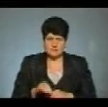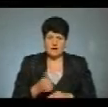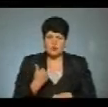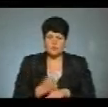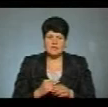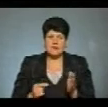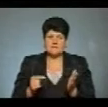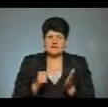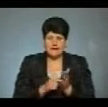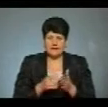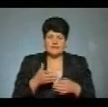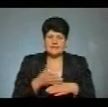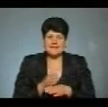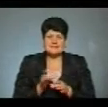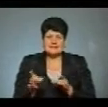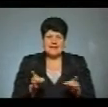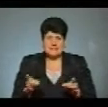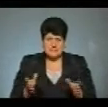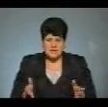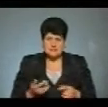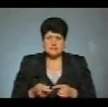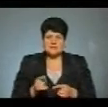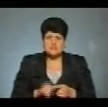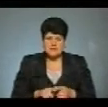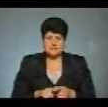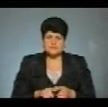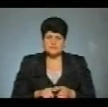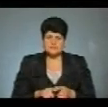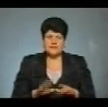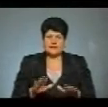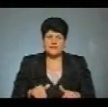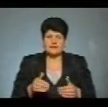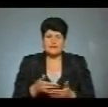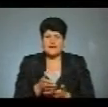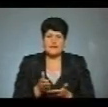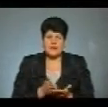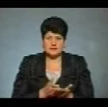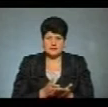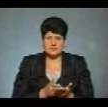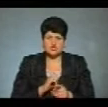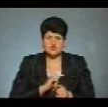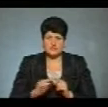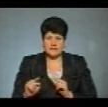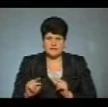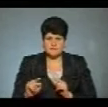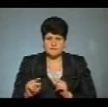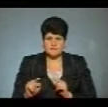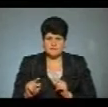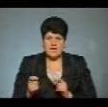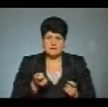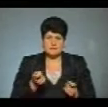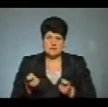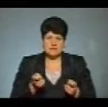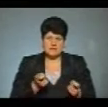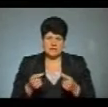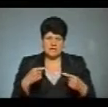мета децентралізації – це власне надання якісних, швидких,